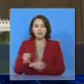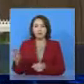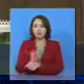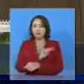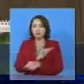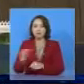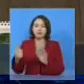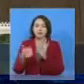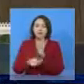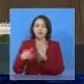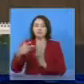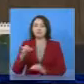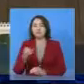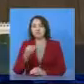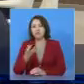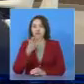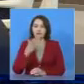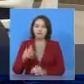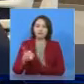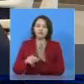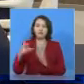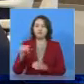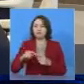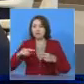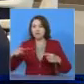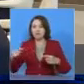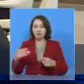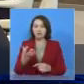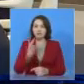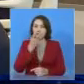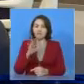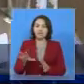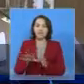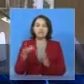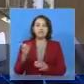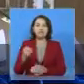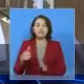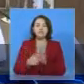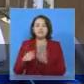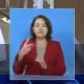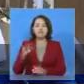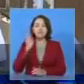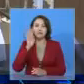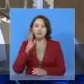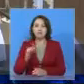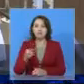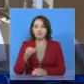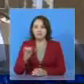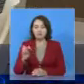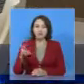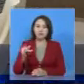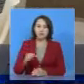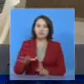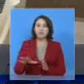отремонтировано 630 котельных, 268 километров теплосетей, 61 километр